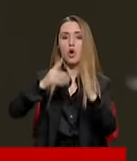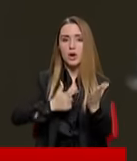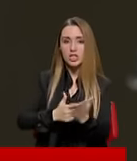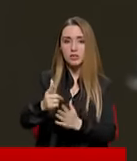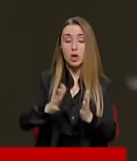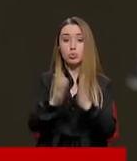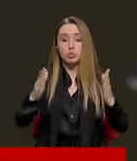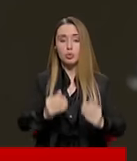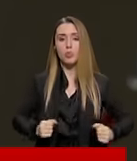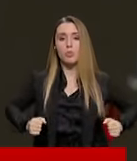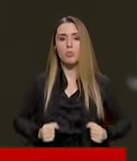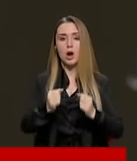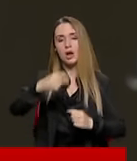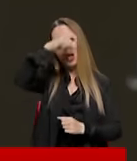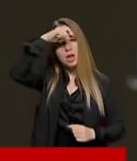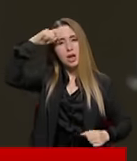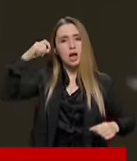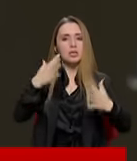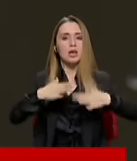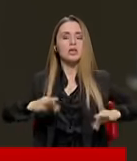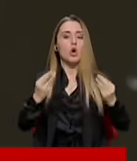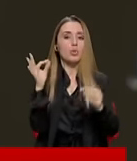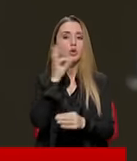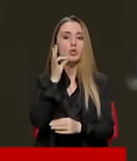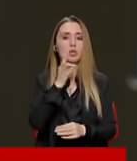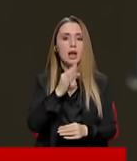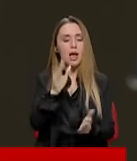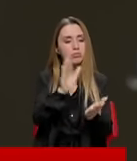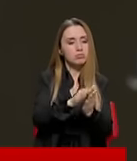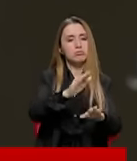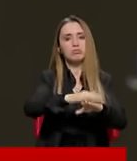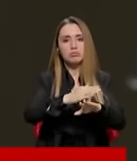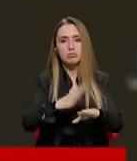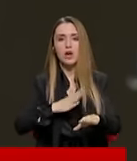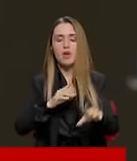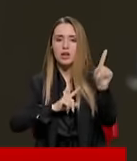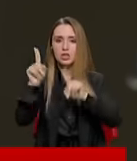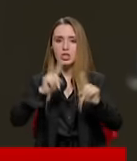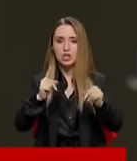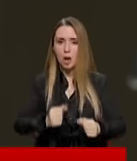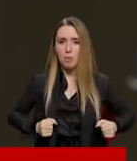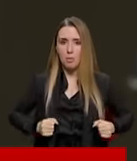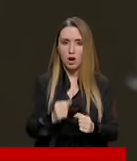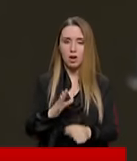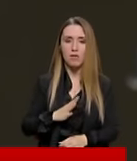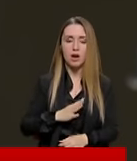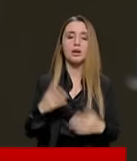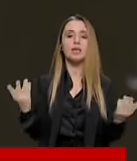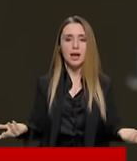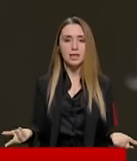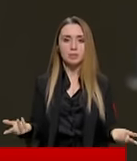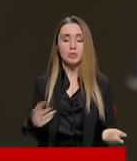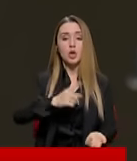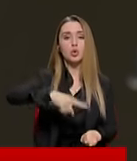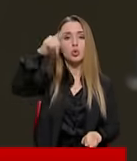büyük bir park o da yazı hemen hemen tamam bitiyor evcil hayvanlar Parkı dijital Hayvanat Parkı var orada Dolayısıyla Eee